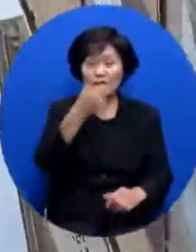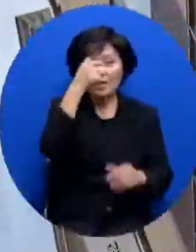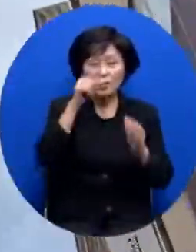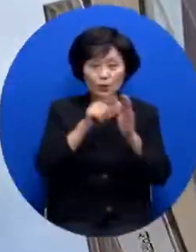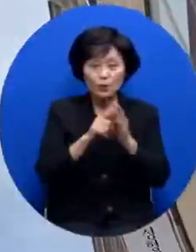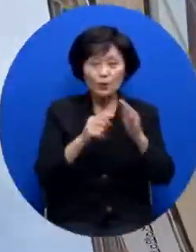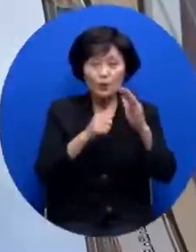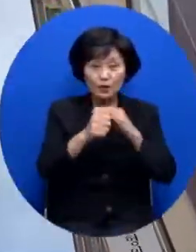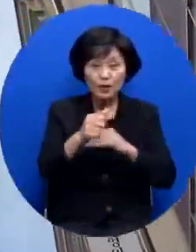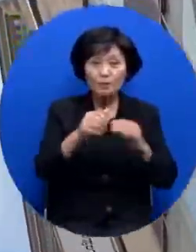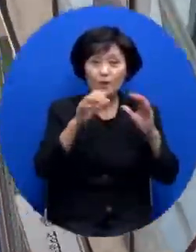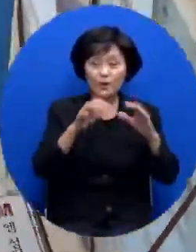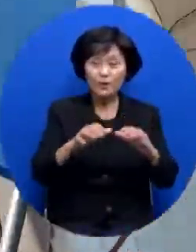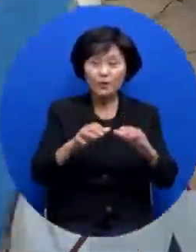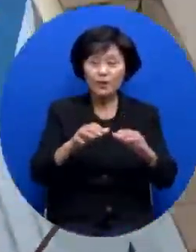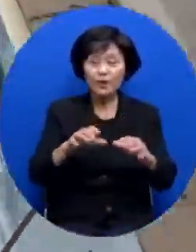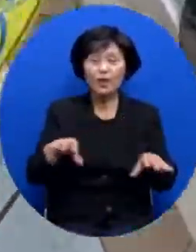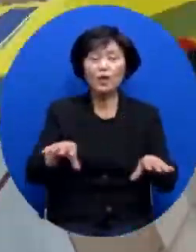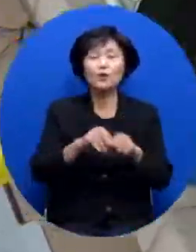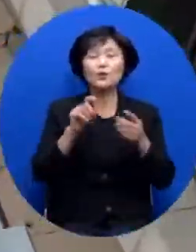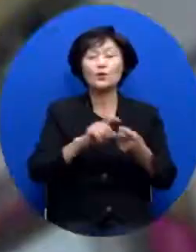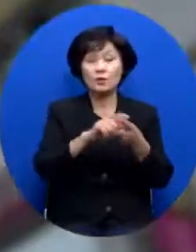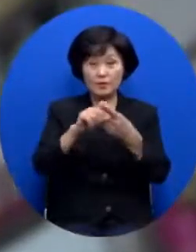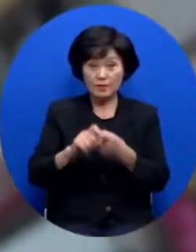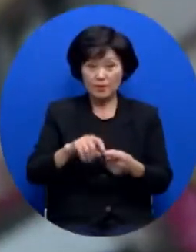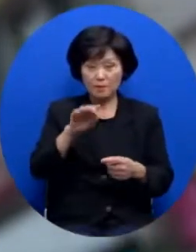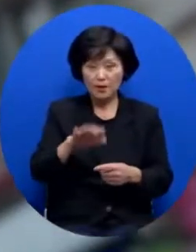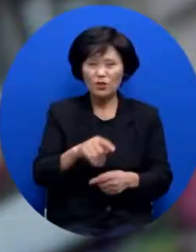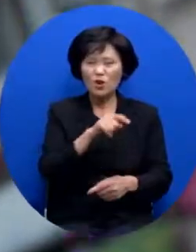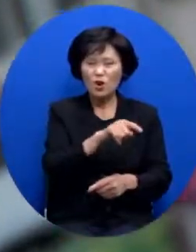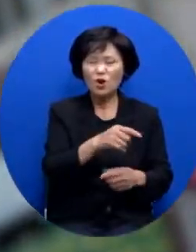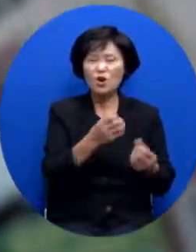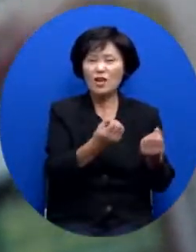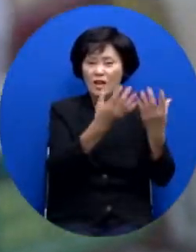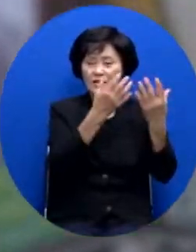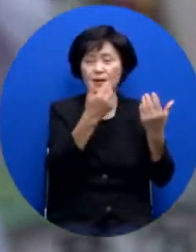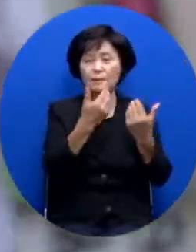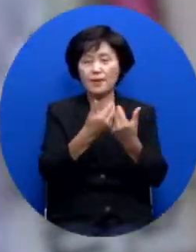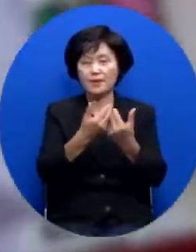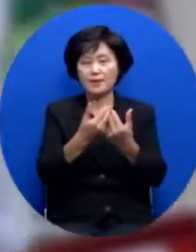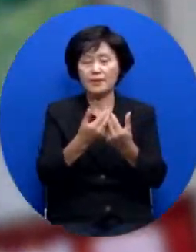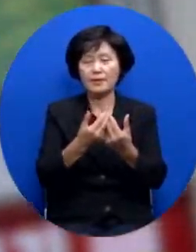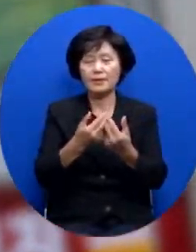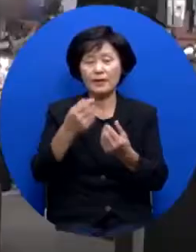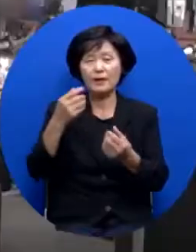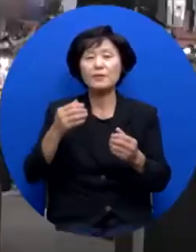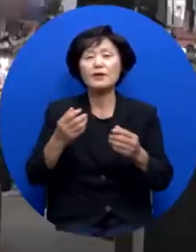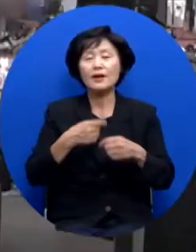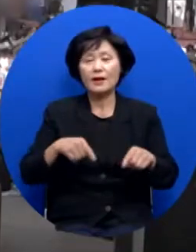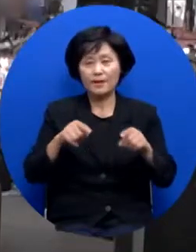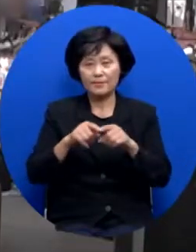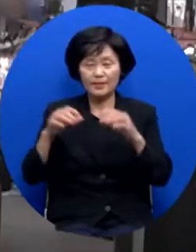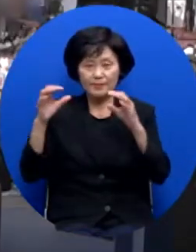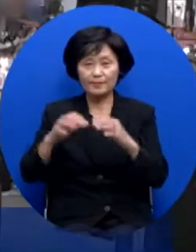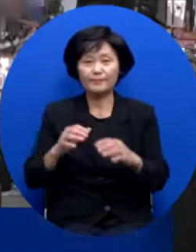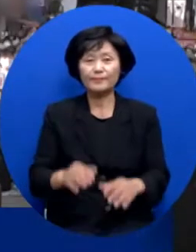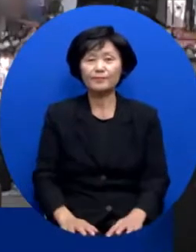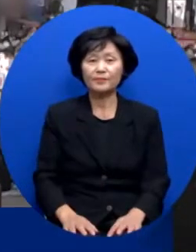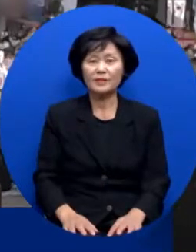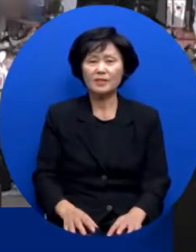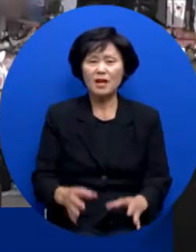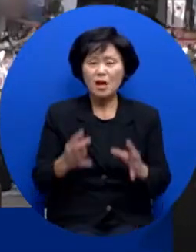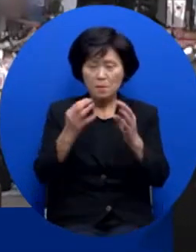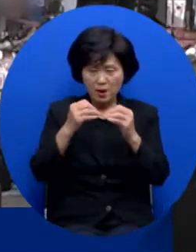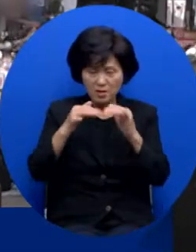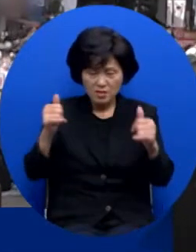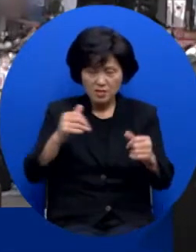기관인 대구기독교청연합회도 비성경적인 동성애 퀴어 행사를 반대한다며 뜻을 함께했습니다. 이것은 다수의 인권을